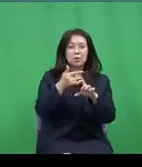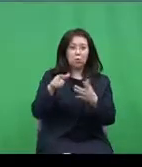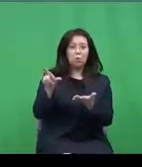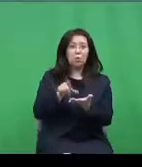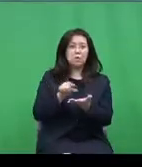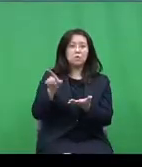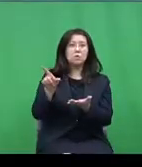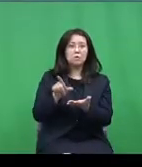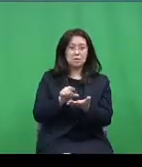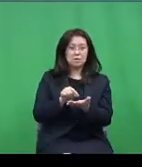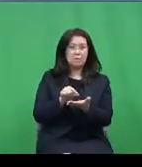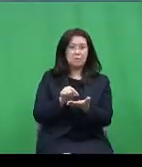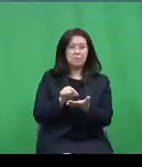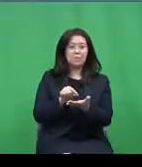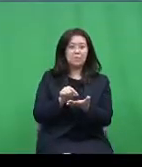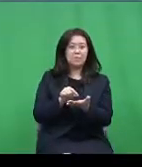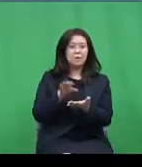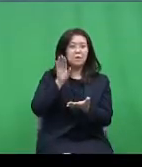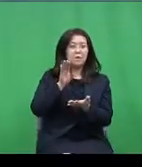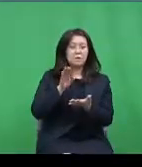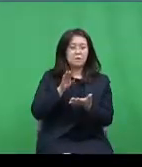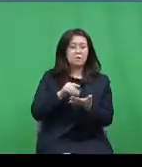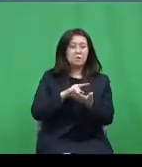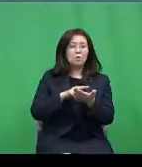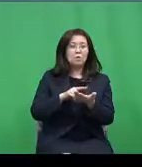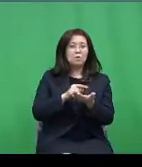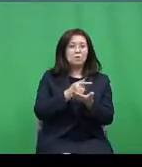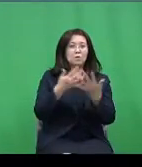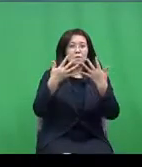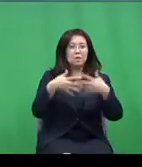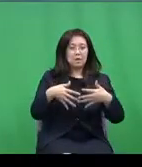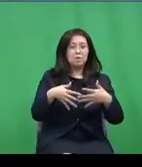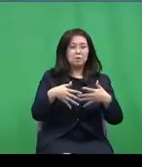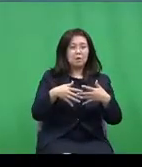なども活用してですね、スマート農業を進めることで、